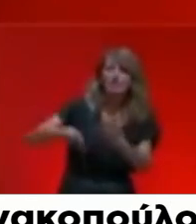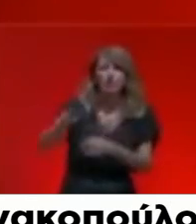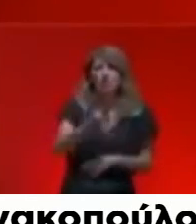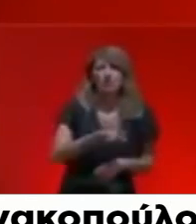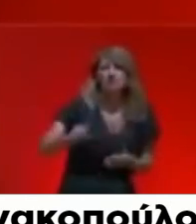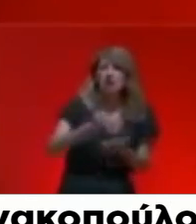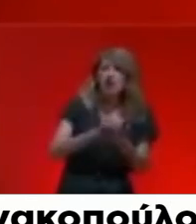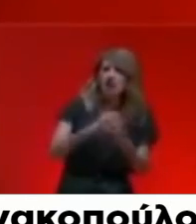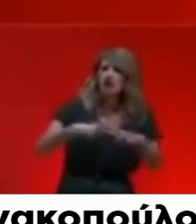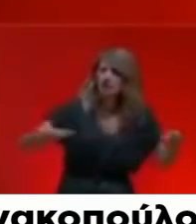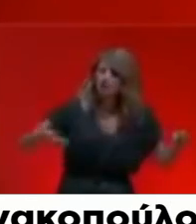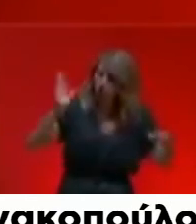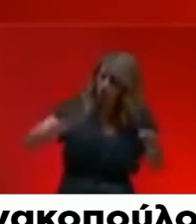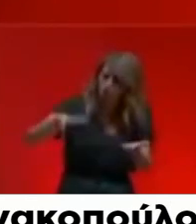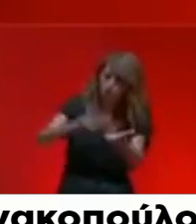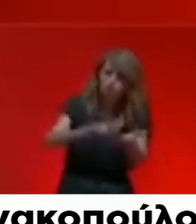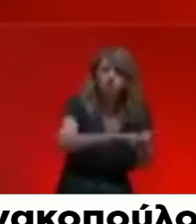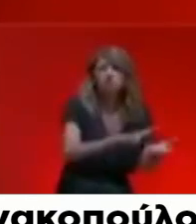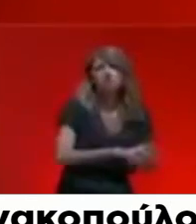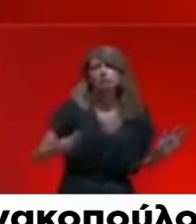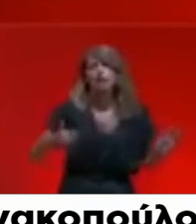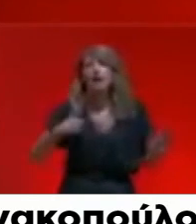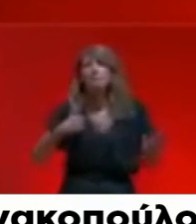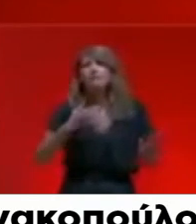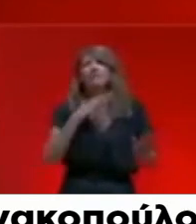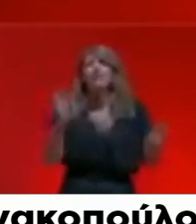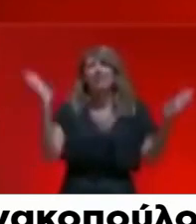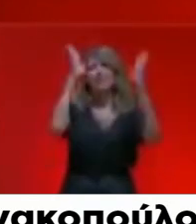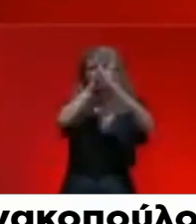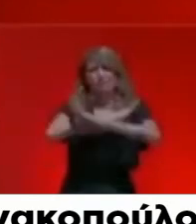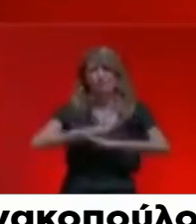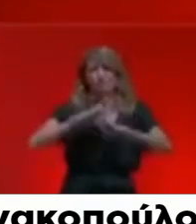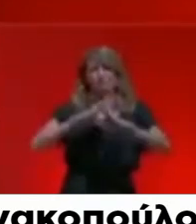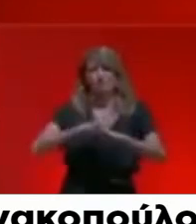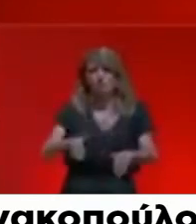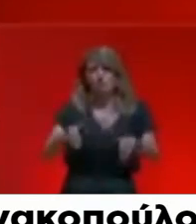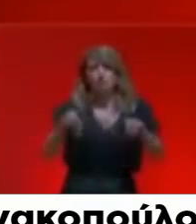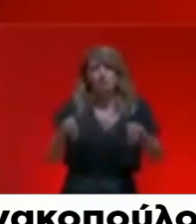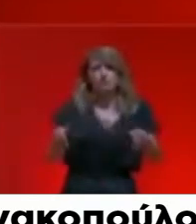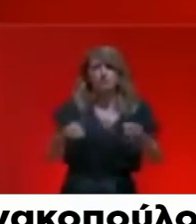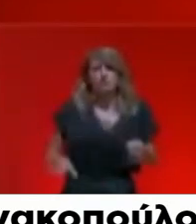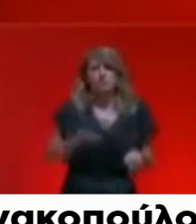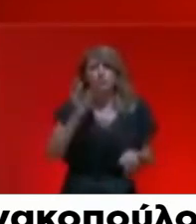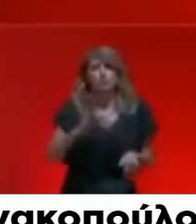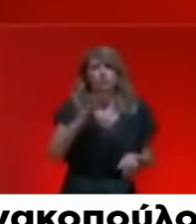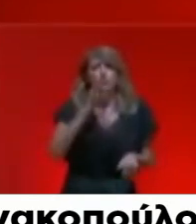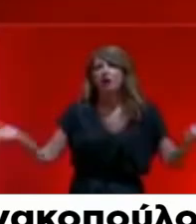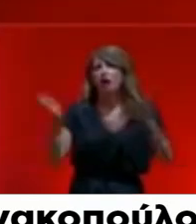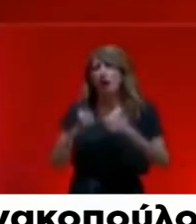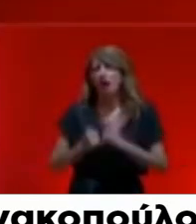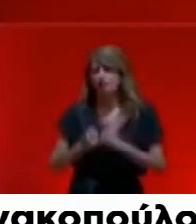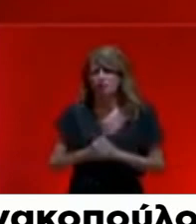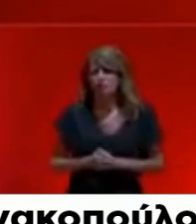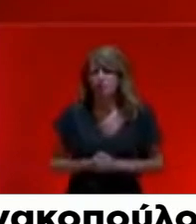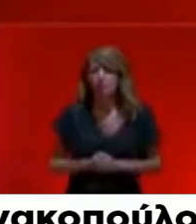κάθε υποψήφιος και υποψήφια είχαν όλο το χρόνο να εκθέσουν τις προτάσεις τους και οι σύνεδροι ακούγανε με πάρα πολύ σοβαρότητα